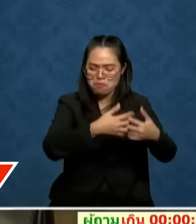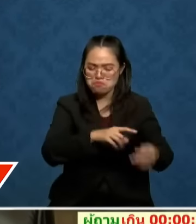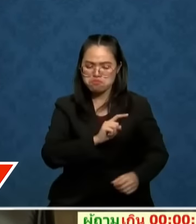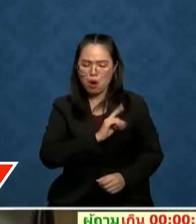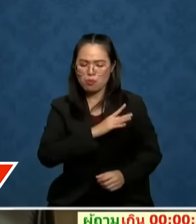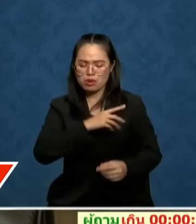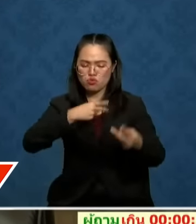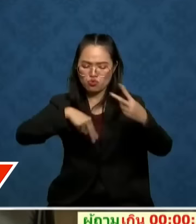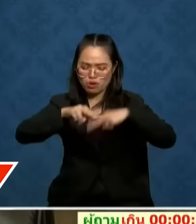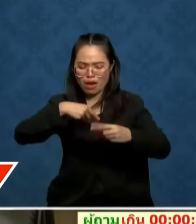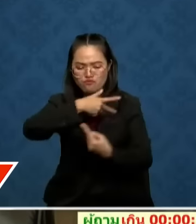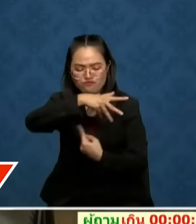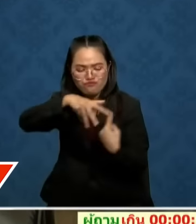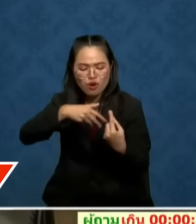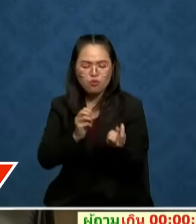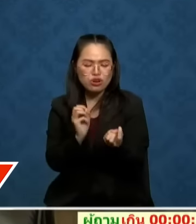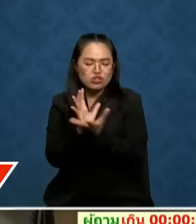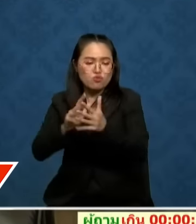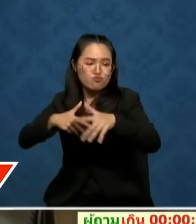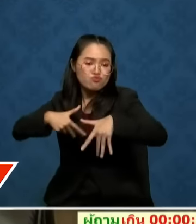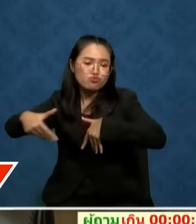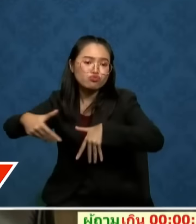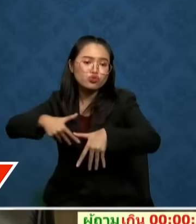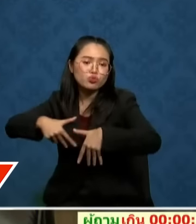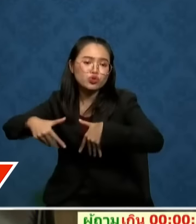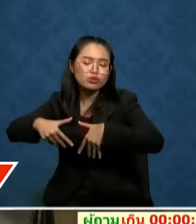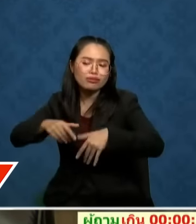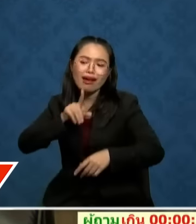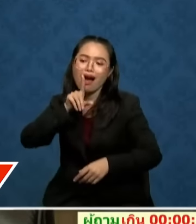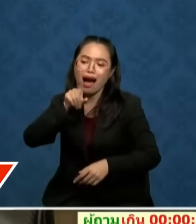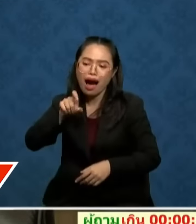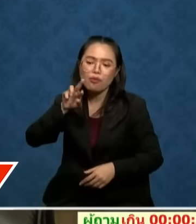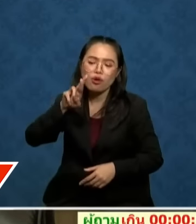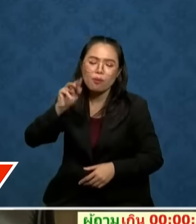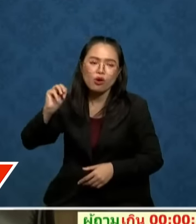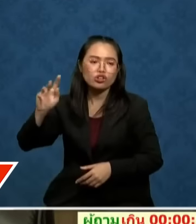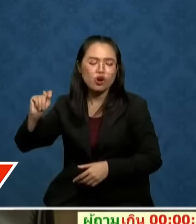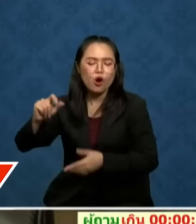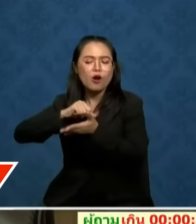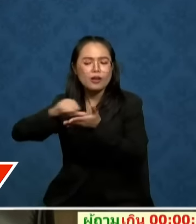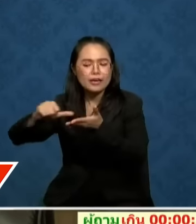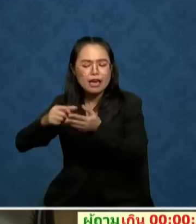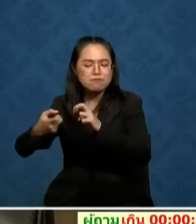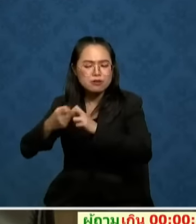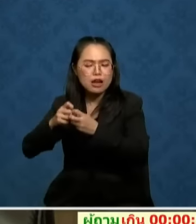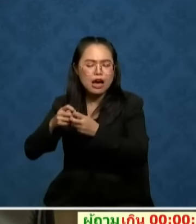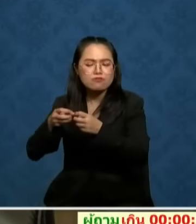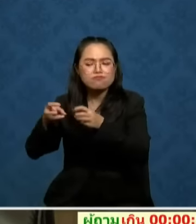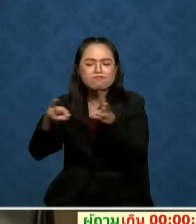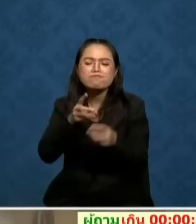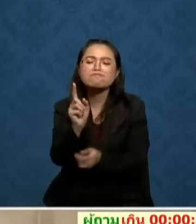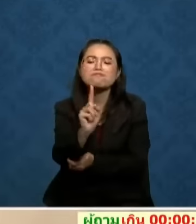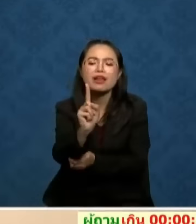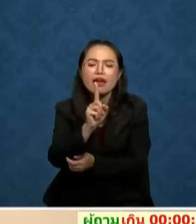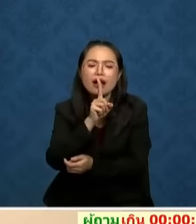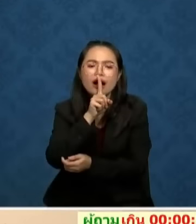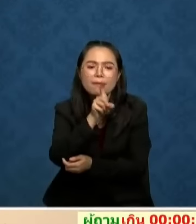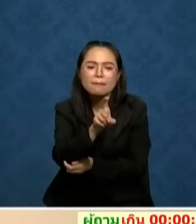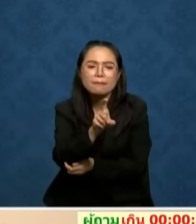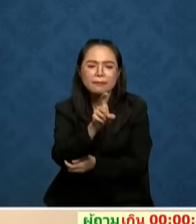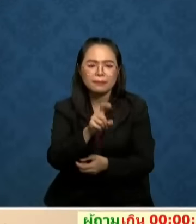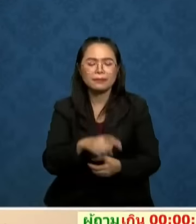บบวินโปรเซสและสร้างผลกระทบกับชุมชนเรื่องนี้ท่านมีแนวทางจะแก้ปัญหาอย่างไรบ้างครับเป็นคำถามที่3ขอบคุณครับ ครับ ขอบคุณครับเ